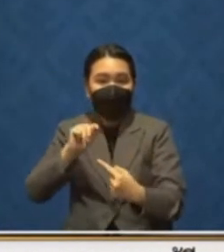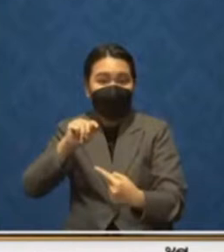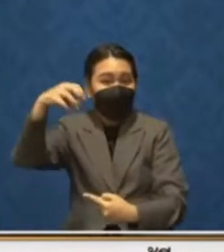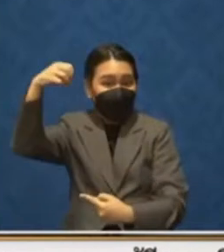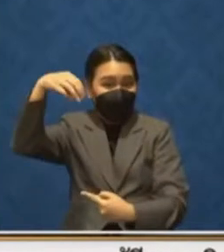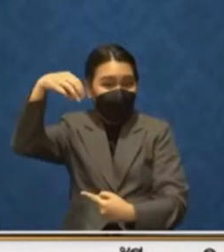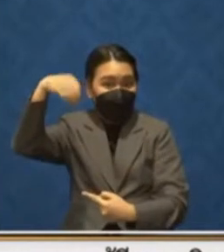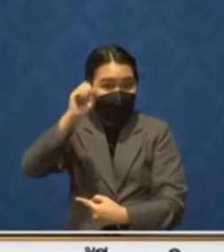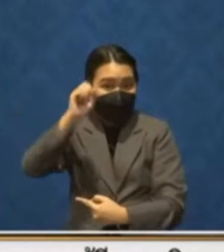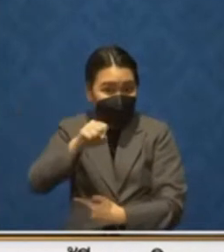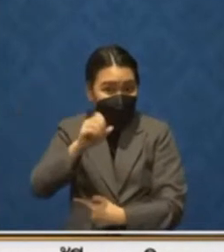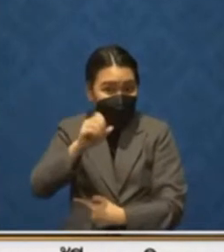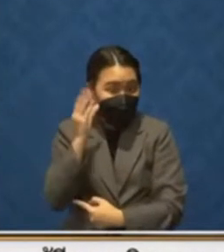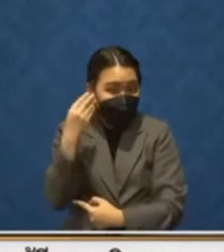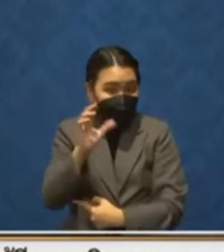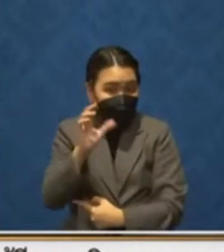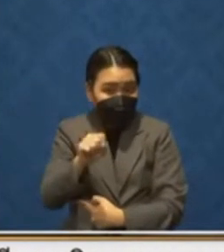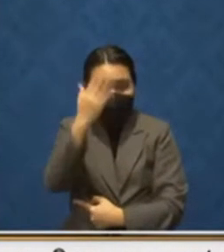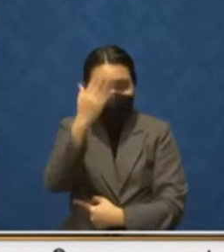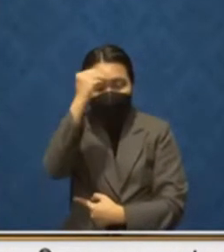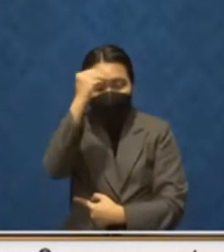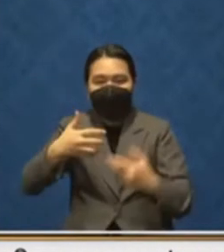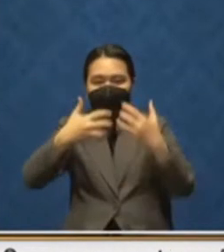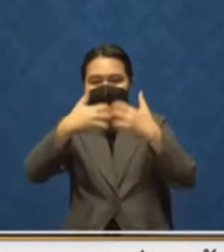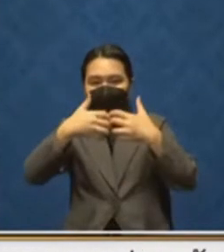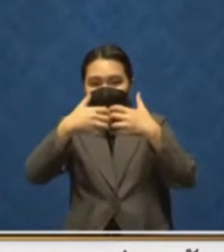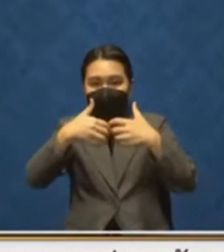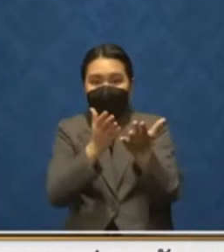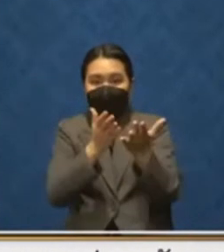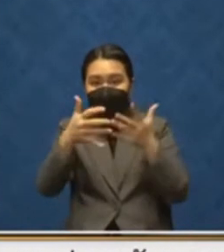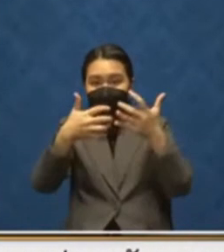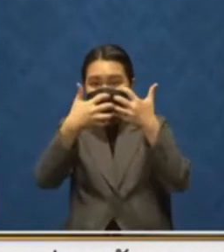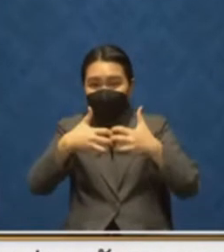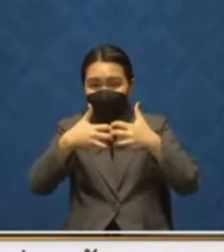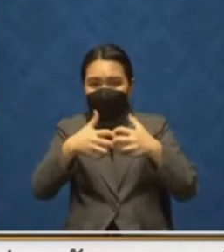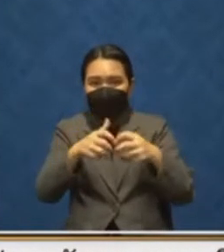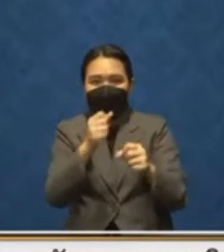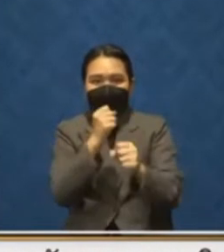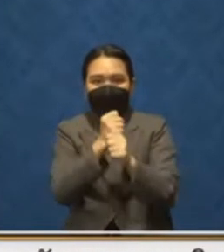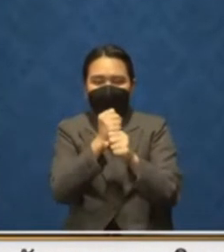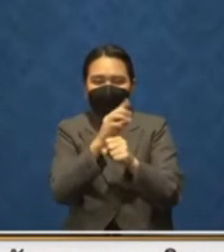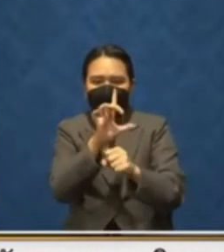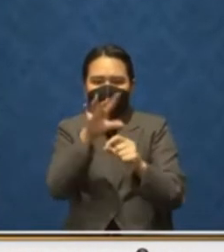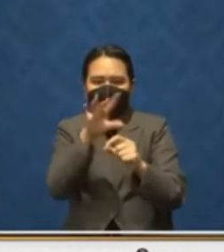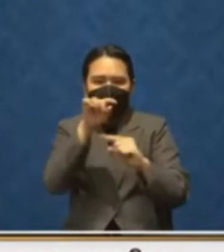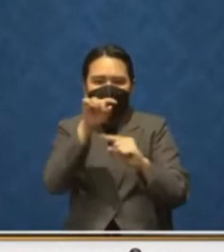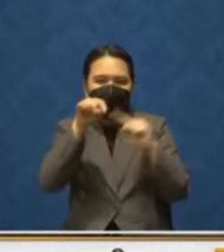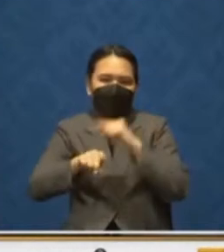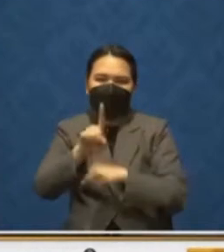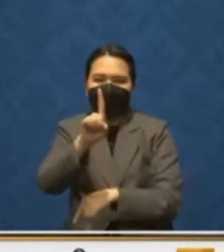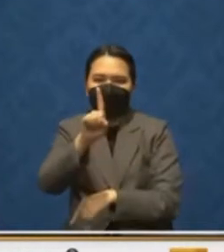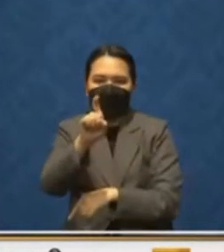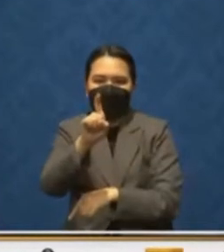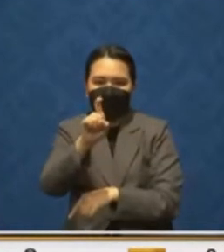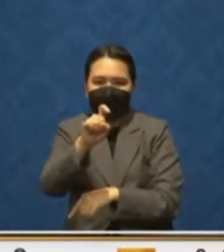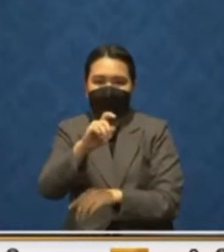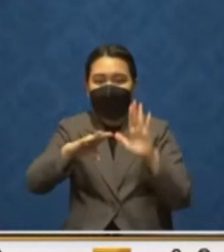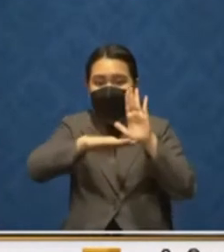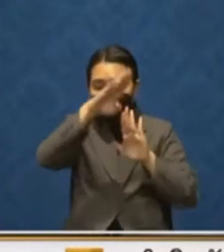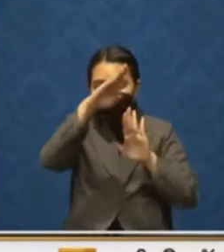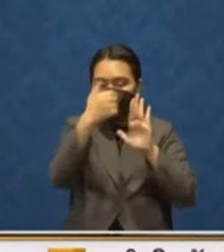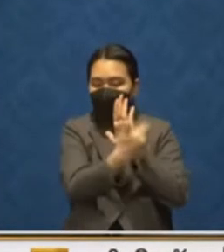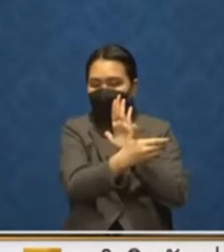EGATหรือการไฟฟ้าฝ่ายผลิตจะผลิตพลังงาน100%ไม่ได้เกิดไฟภาคเหนืออีสานการใต้ดับจะได้มีแหล่งสำรอง